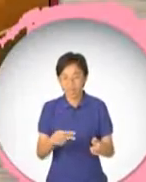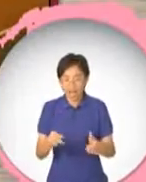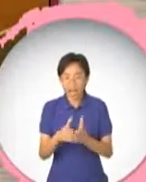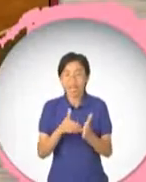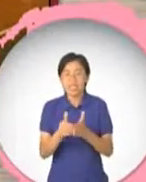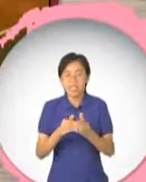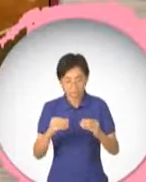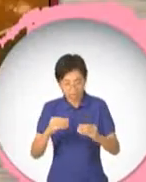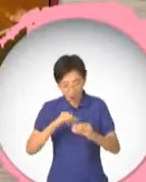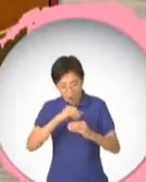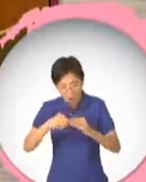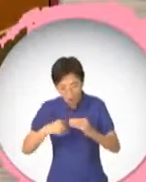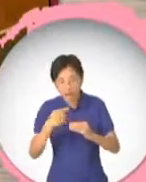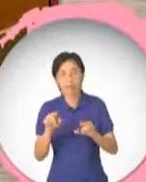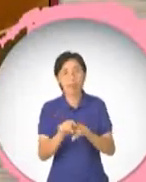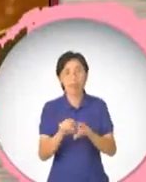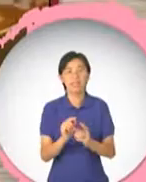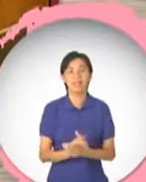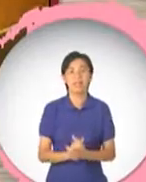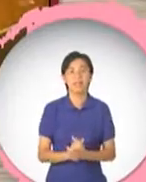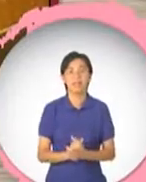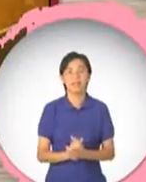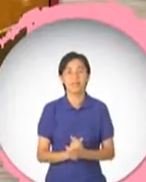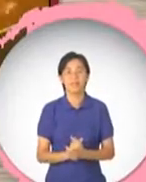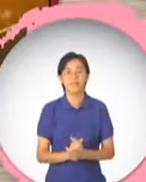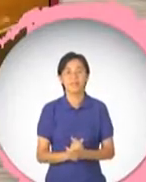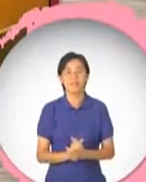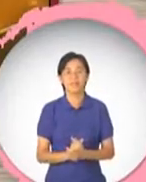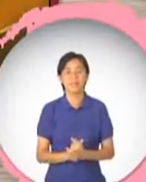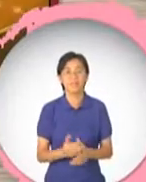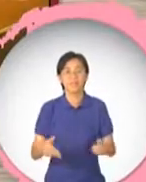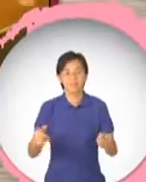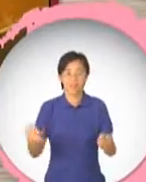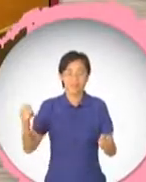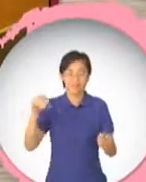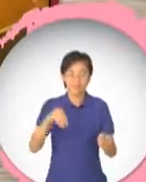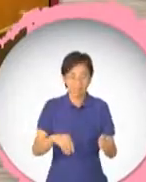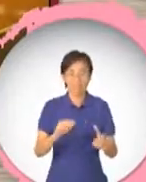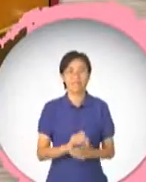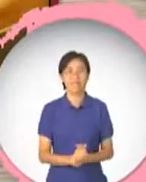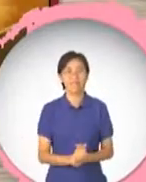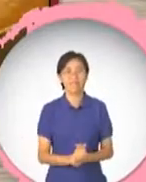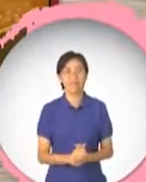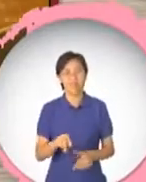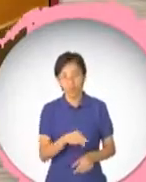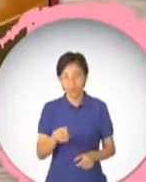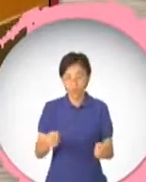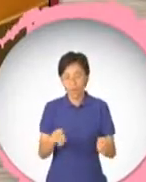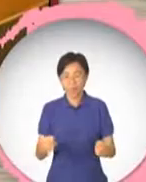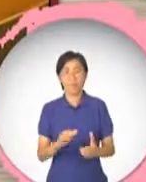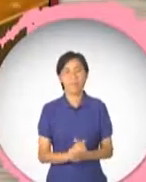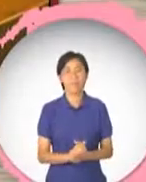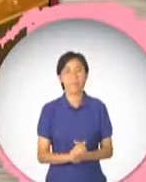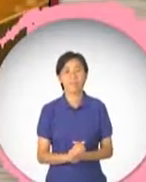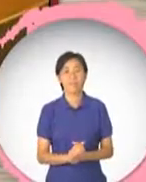ไหมครับ ได้อีกค่ะได้ มีจังก็ต้องกลิ้ง2อันเอ า อีกอันไหมครับ